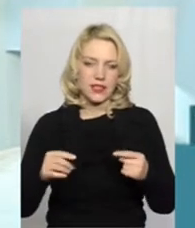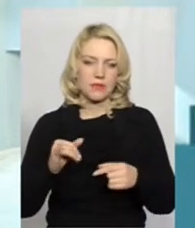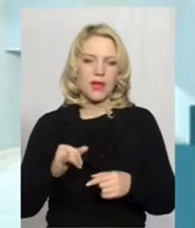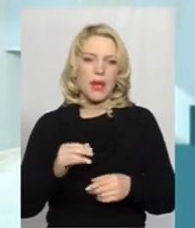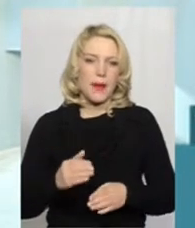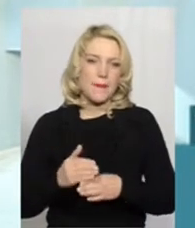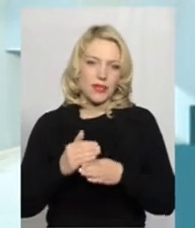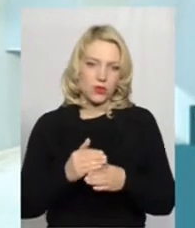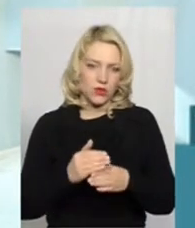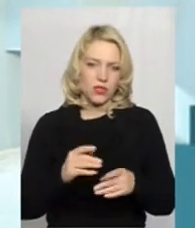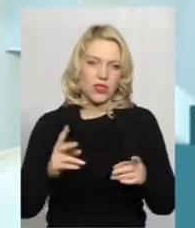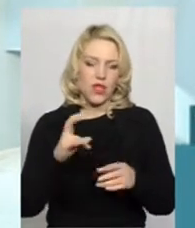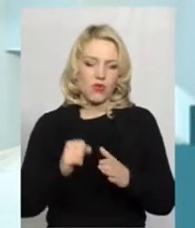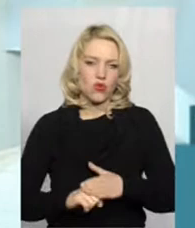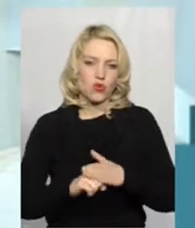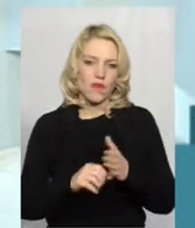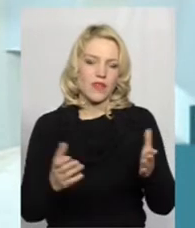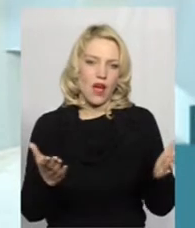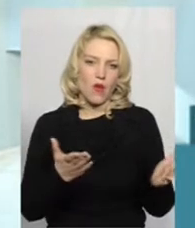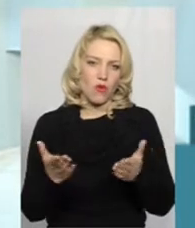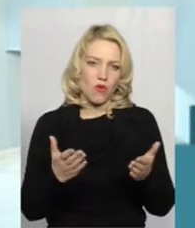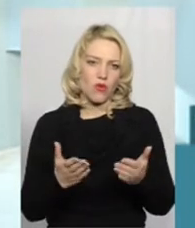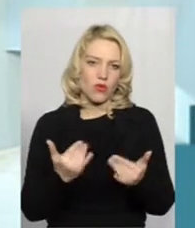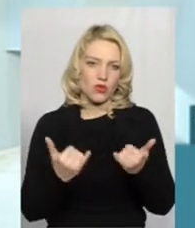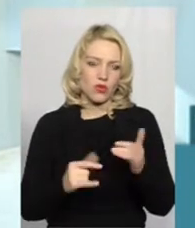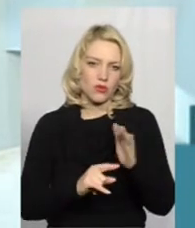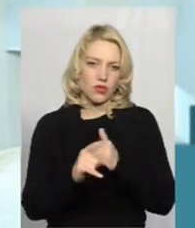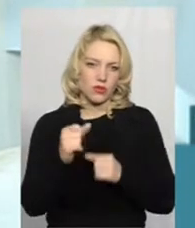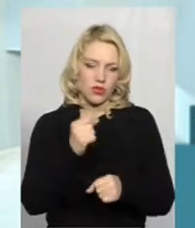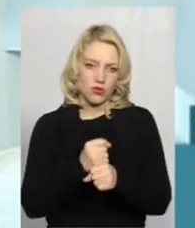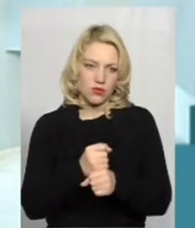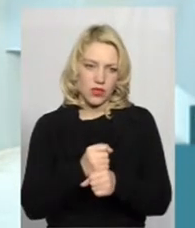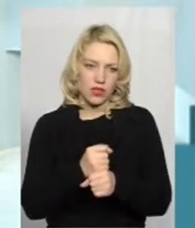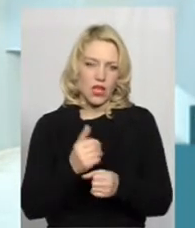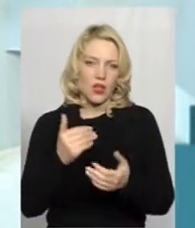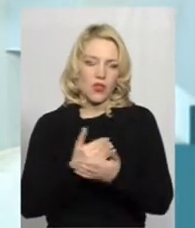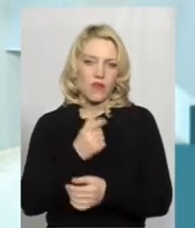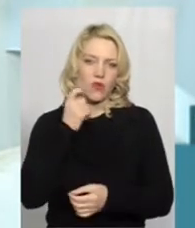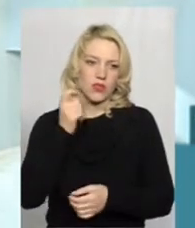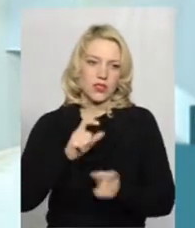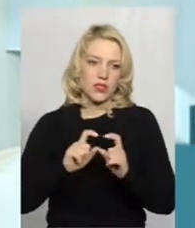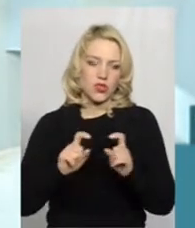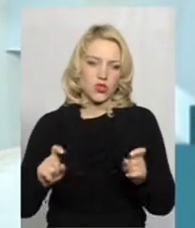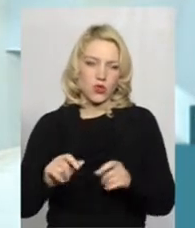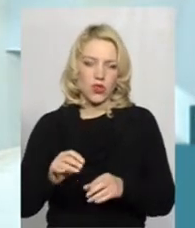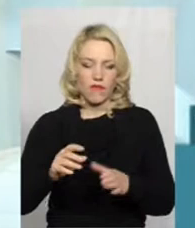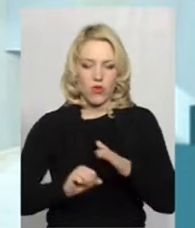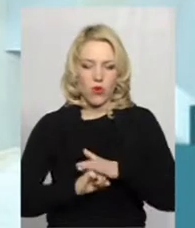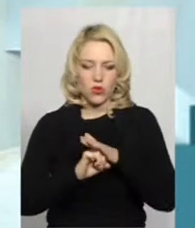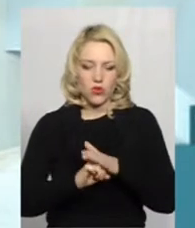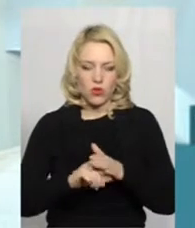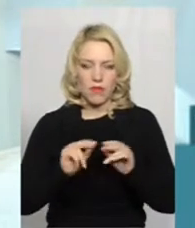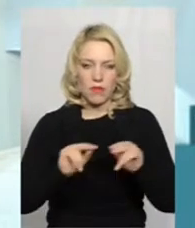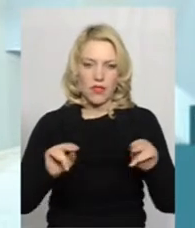метод, який, на основі якого сьогодні почала працювати нова українська школа. В основі педагогіки